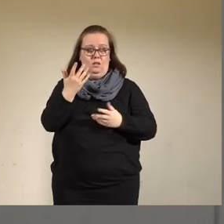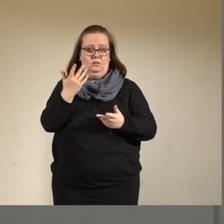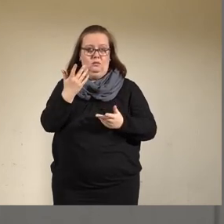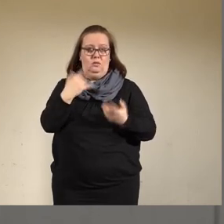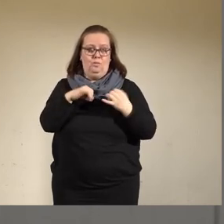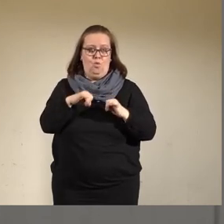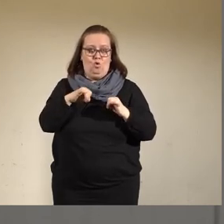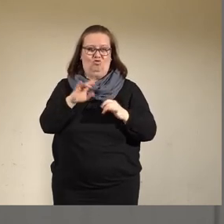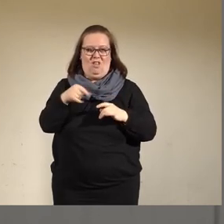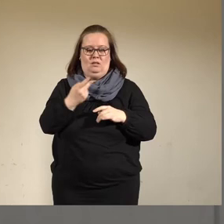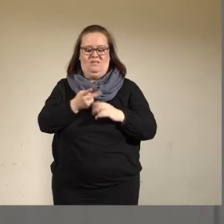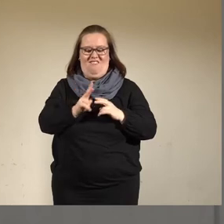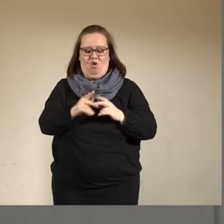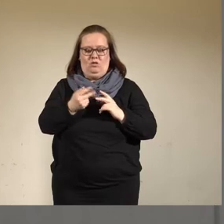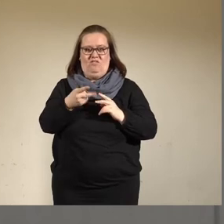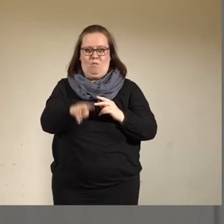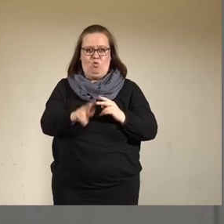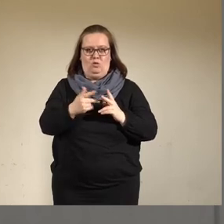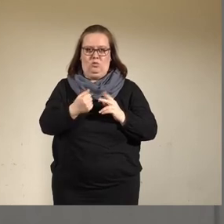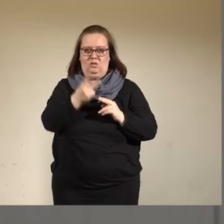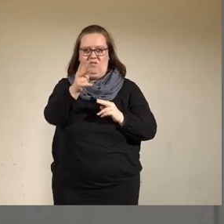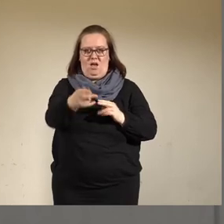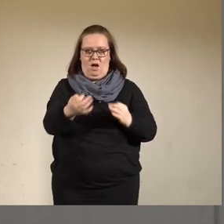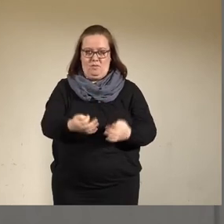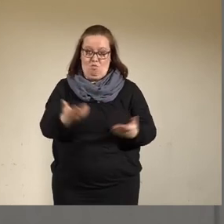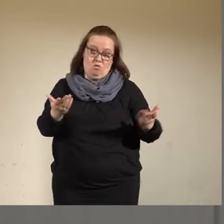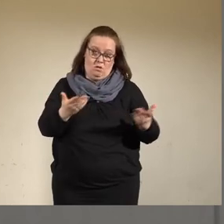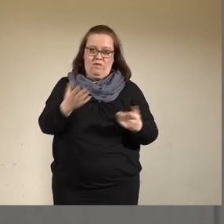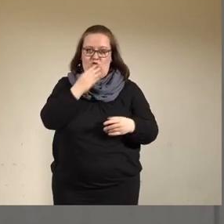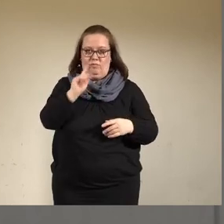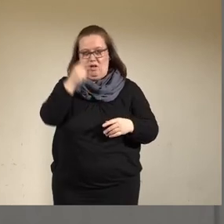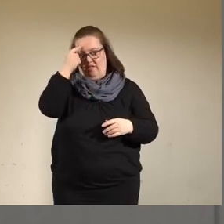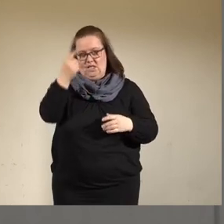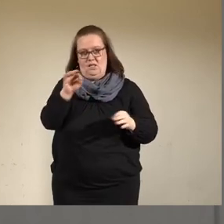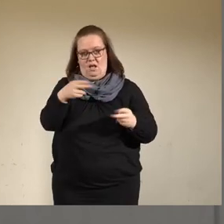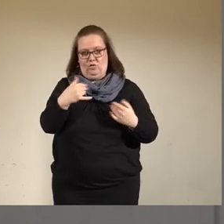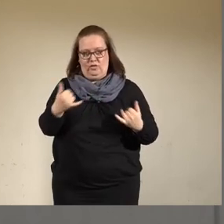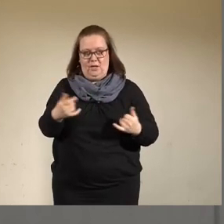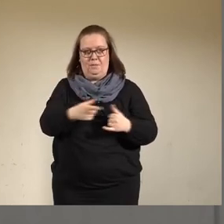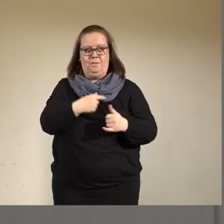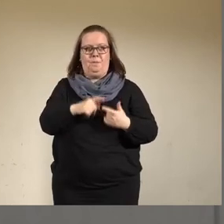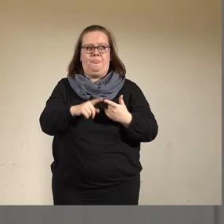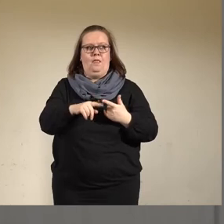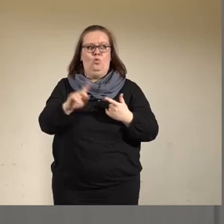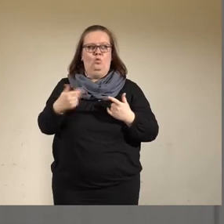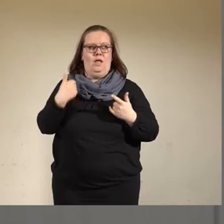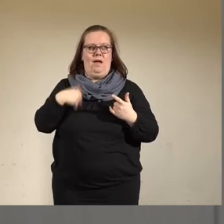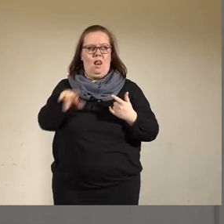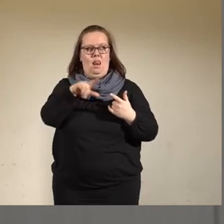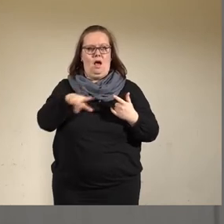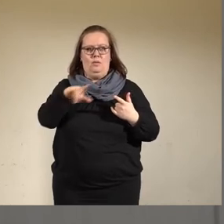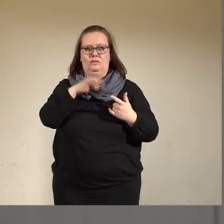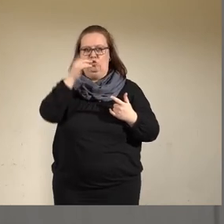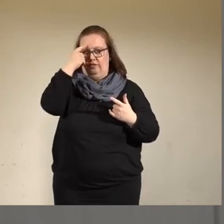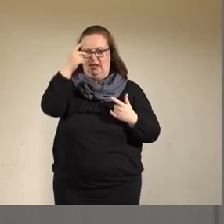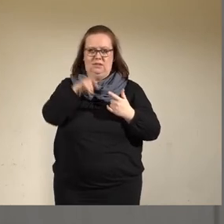Es kann sein, das macht man in 2 Wochen, in 2 Monaten oder Sie brauchen 2 Jahre dazu. Das wäre schön, wenn ich da noch mal eine Antwort bekommen könnte. Und an Herrn Lames hätte ich